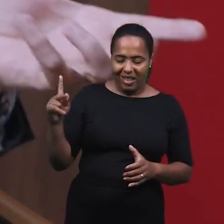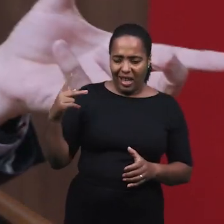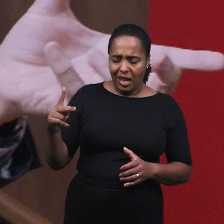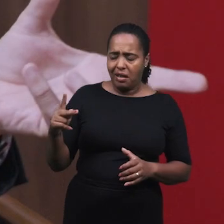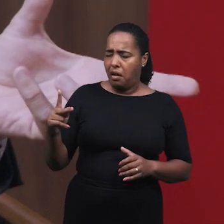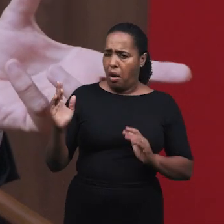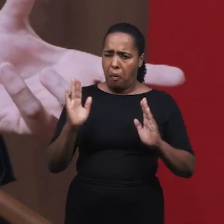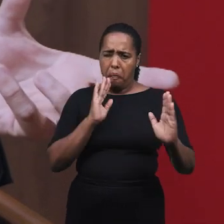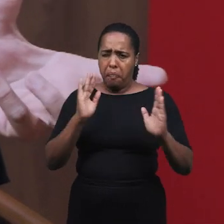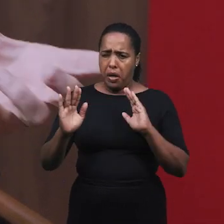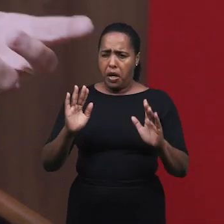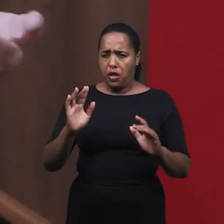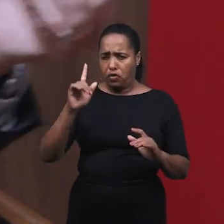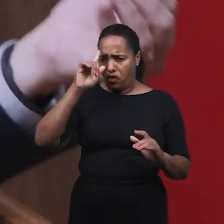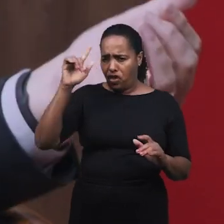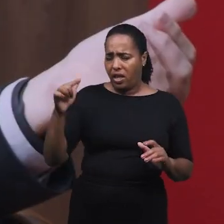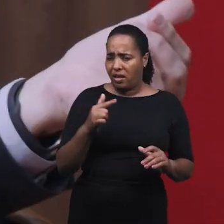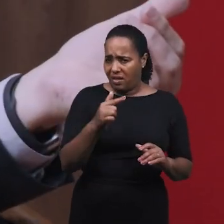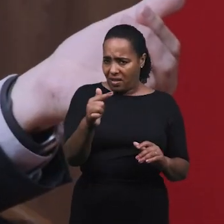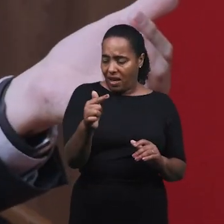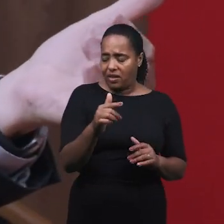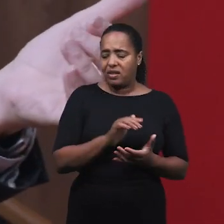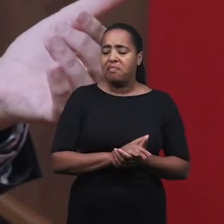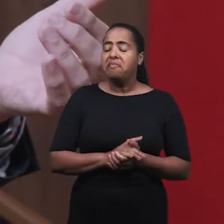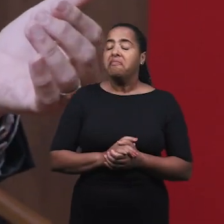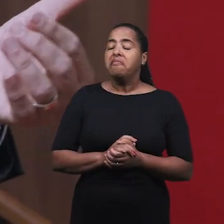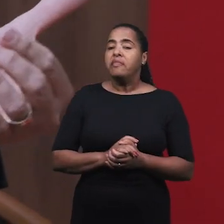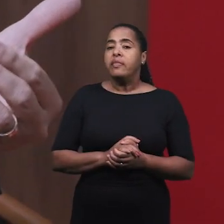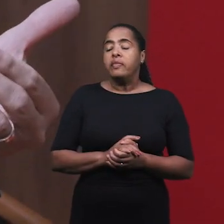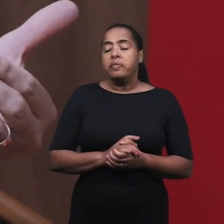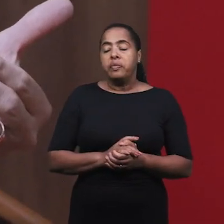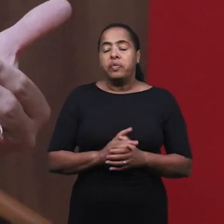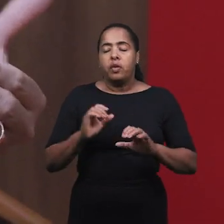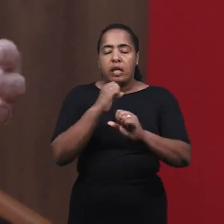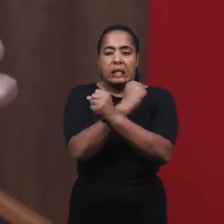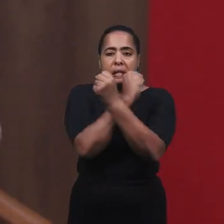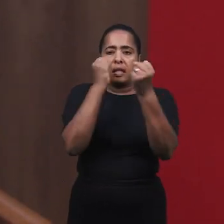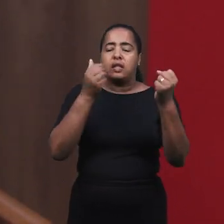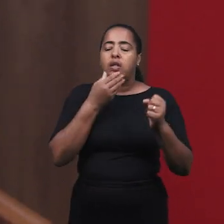c'était l'habitude. Lui, comme fiancé, il a présenté l'énigme.